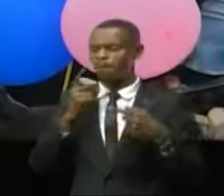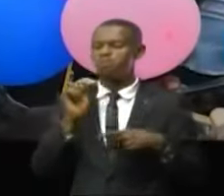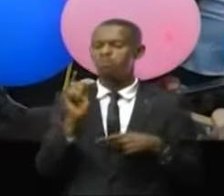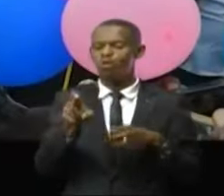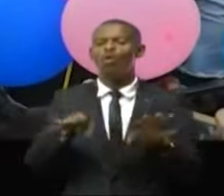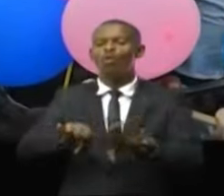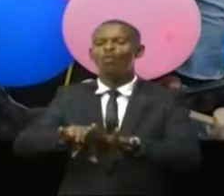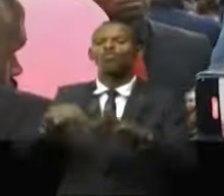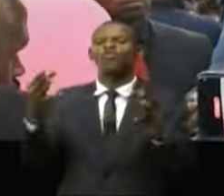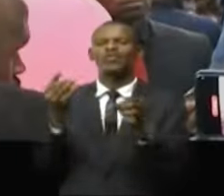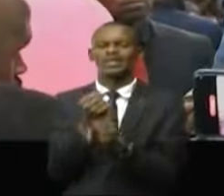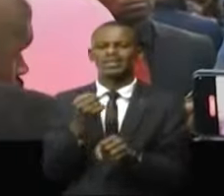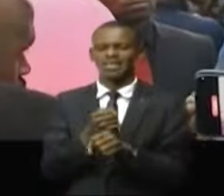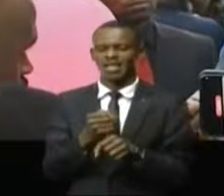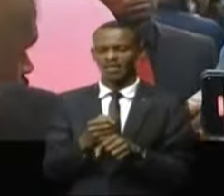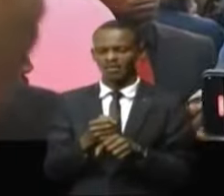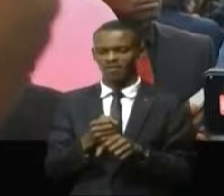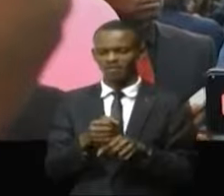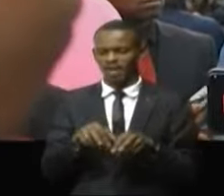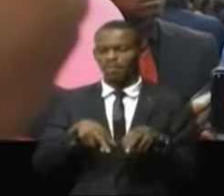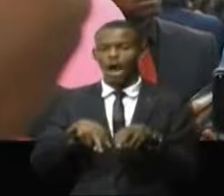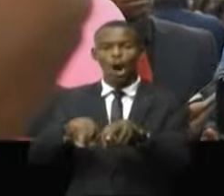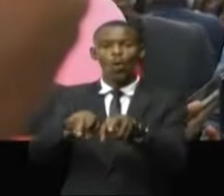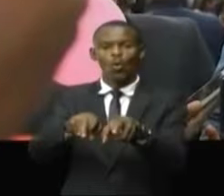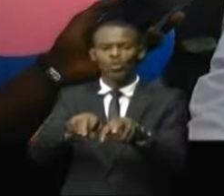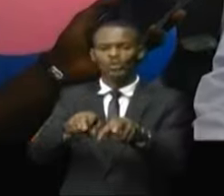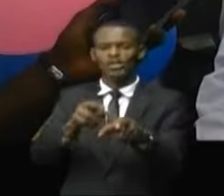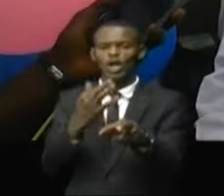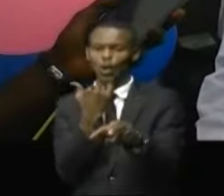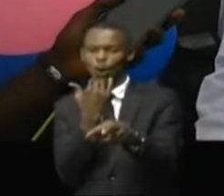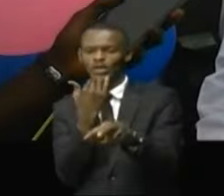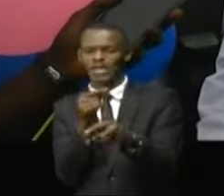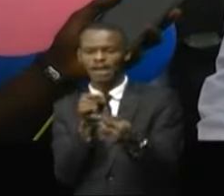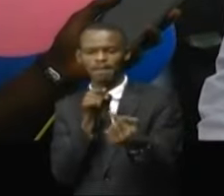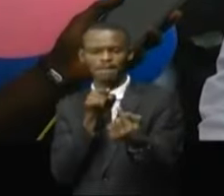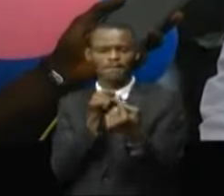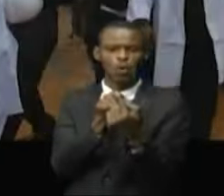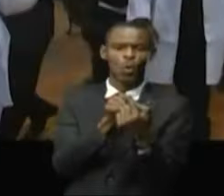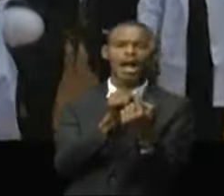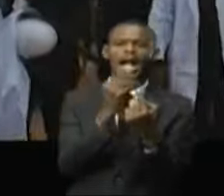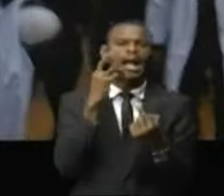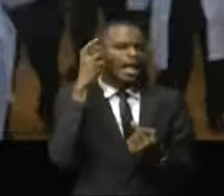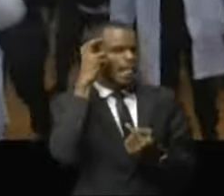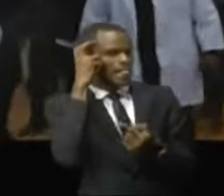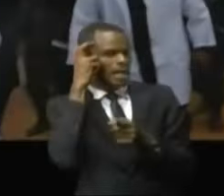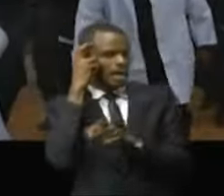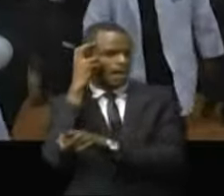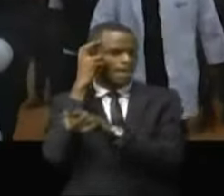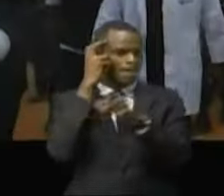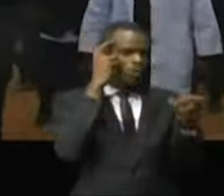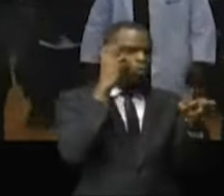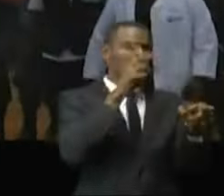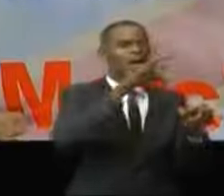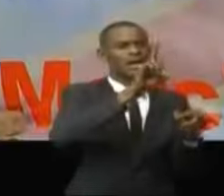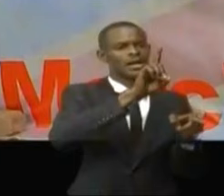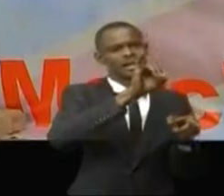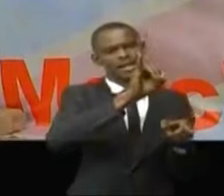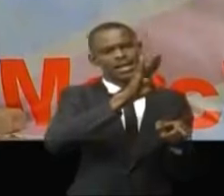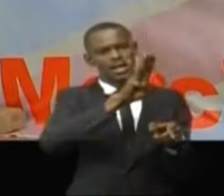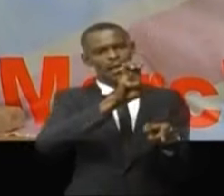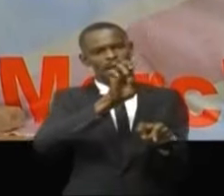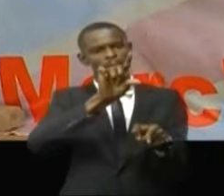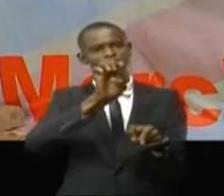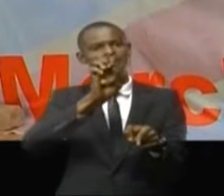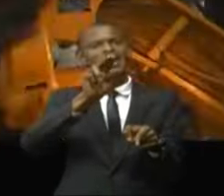Lodja-Dibélé-Kananga-Lodja. Ces travaux qui s'inscrivent dans le cadre du programme de développement de 145 territoires pour la durée de 18 mois avec le financement du trésor